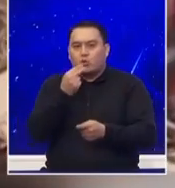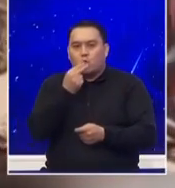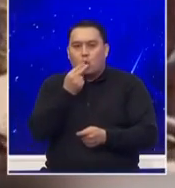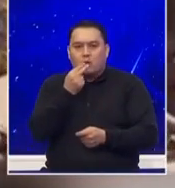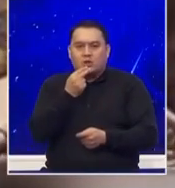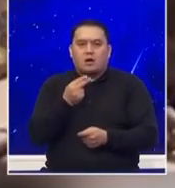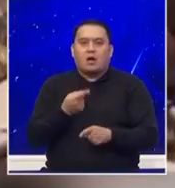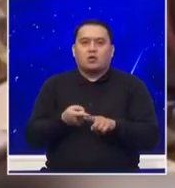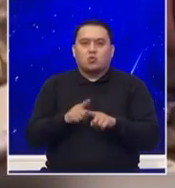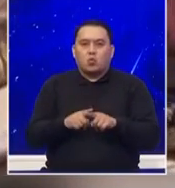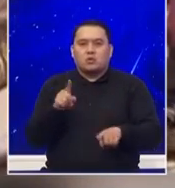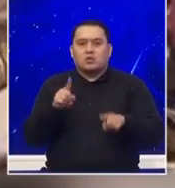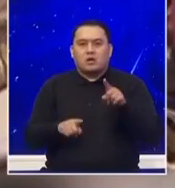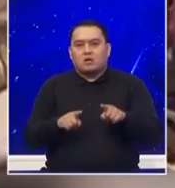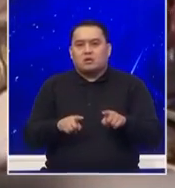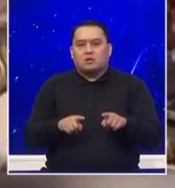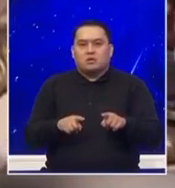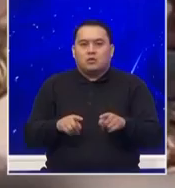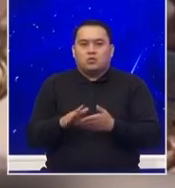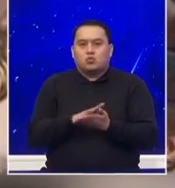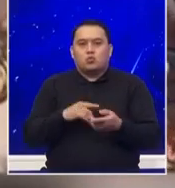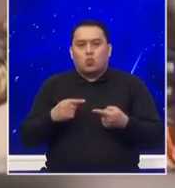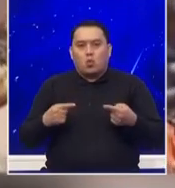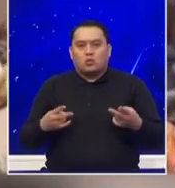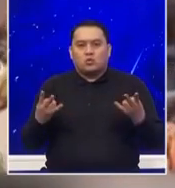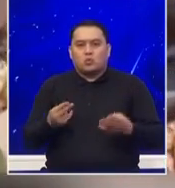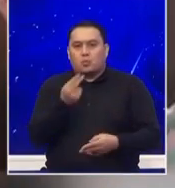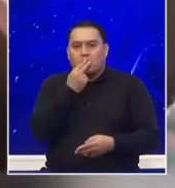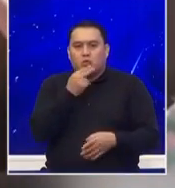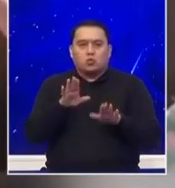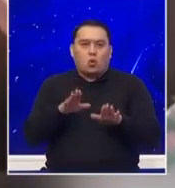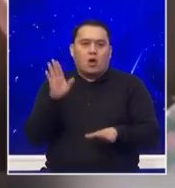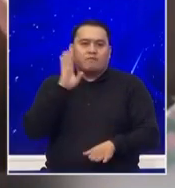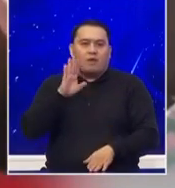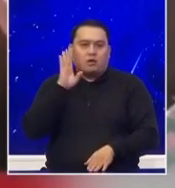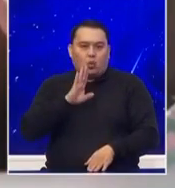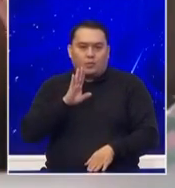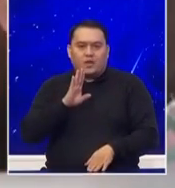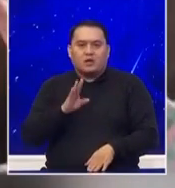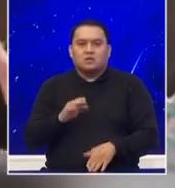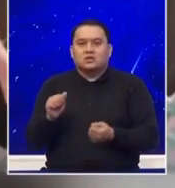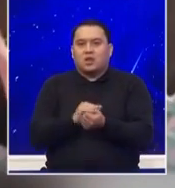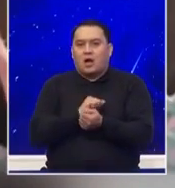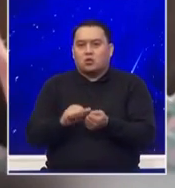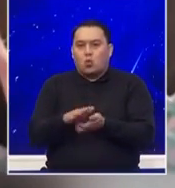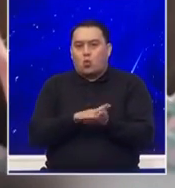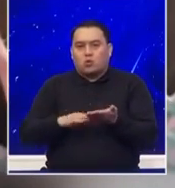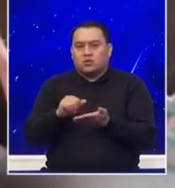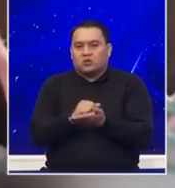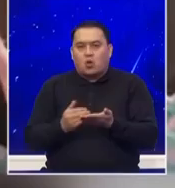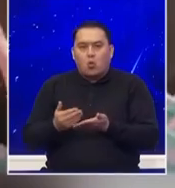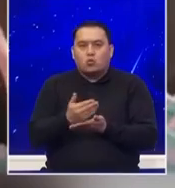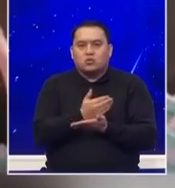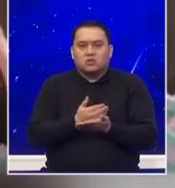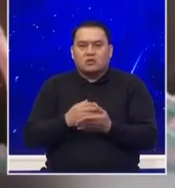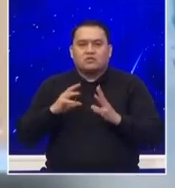южных деревень, которые иногда за неимением ничего другого вынуждены питаться одной морской водой, потому что засуха уничтожила урожай.